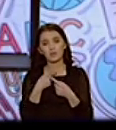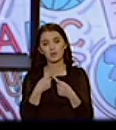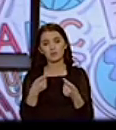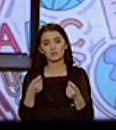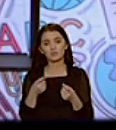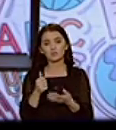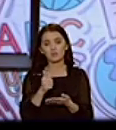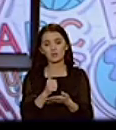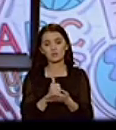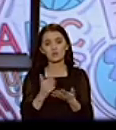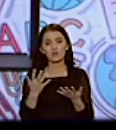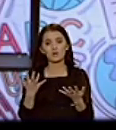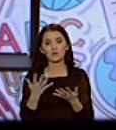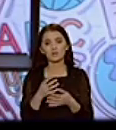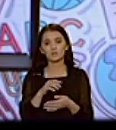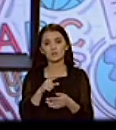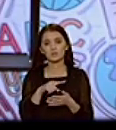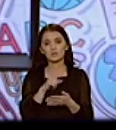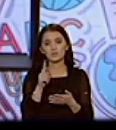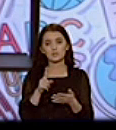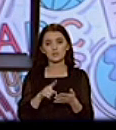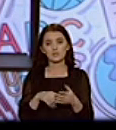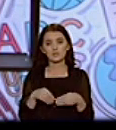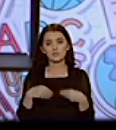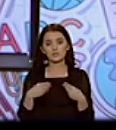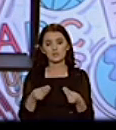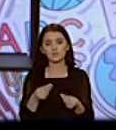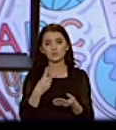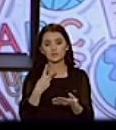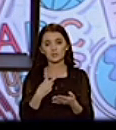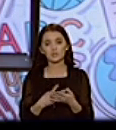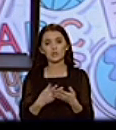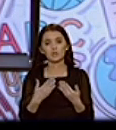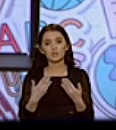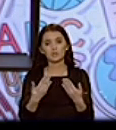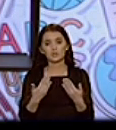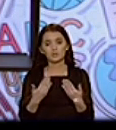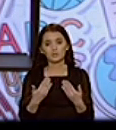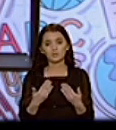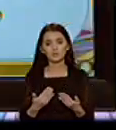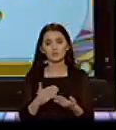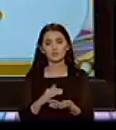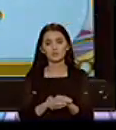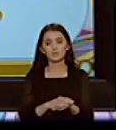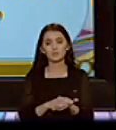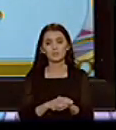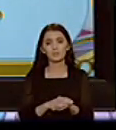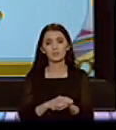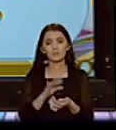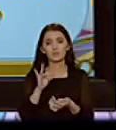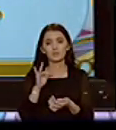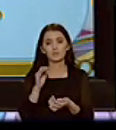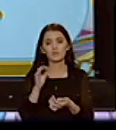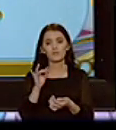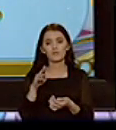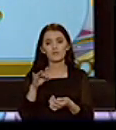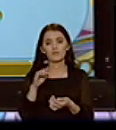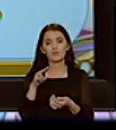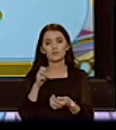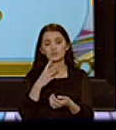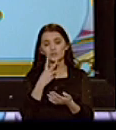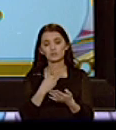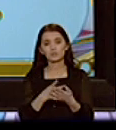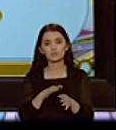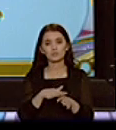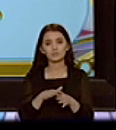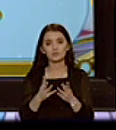ma'lumotlar asosida qanday savol berilishiga qarab biz mana shunday ifodalarni bajarishimiz